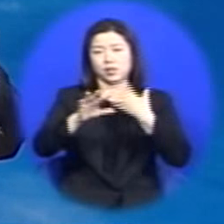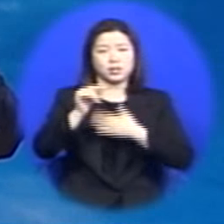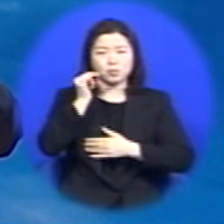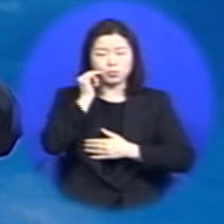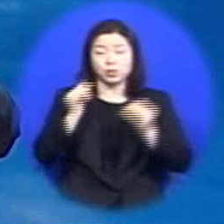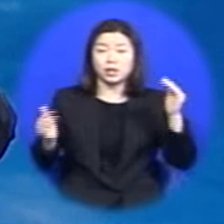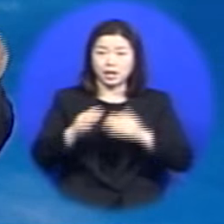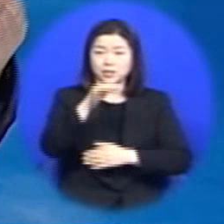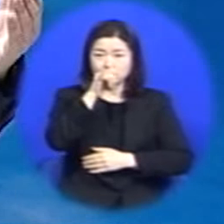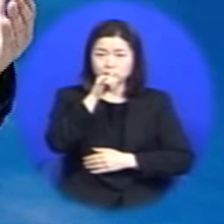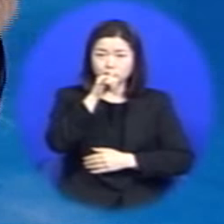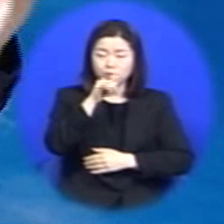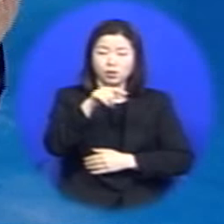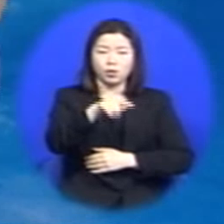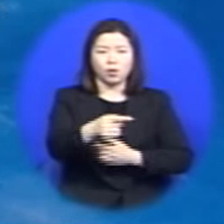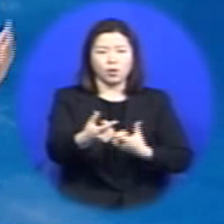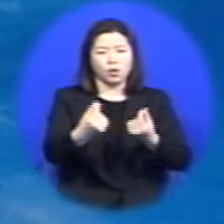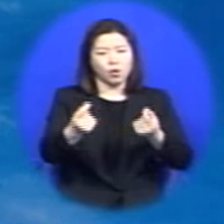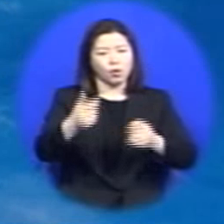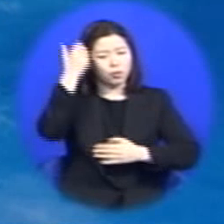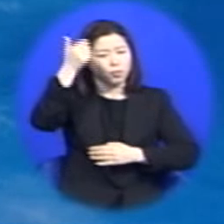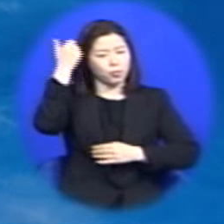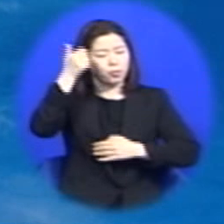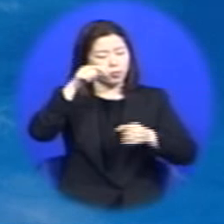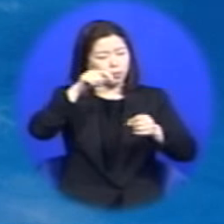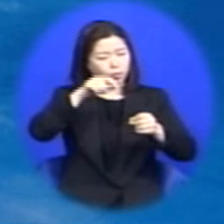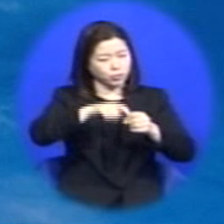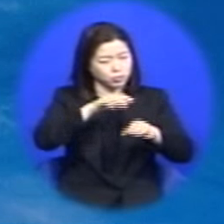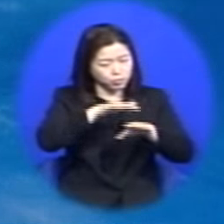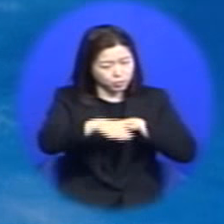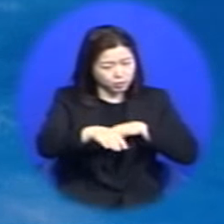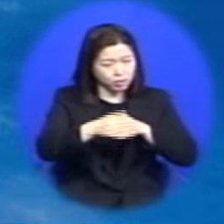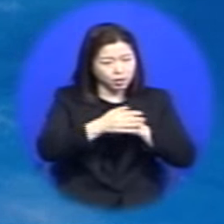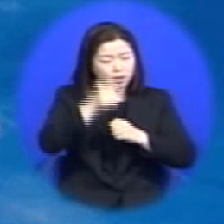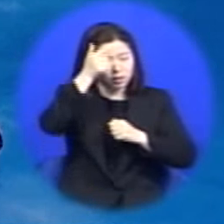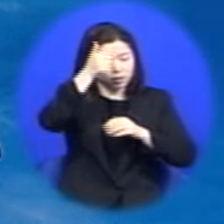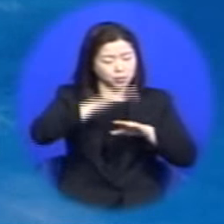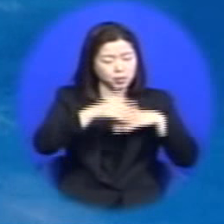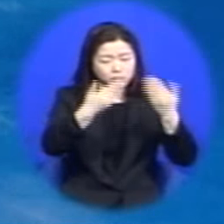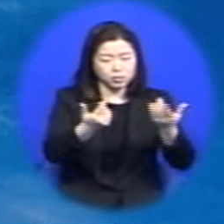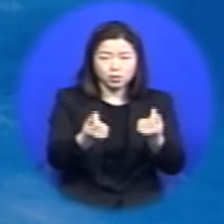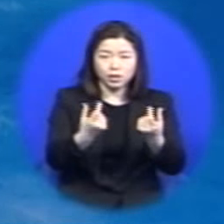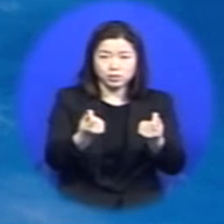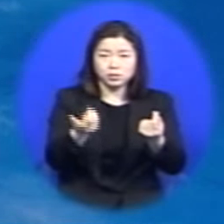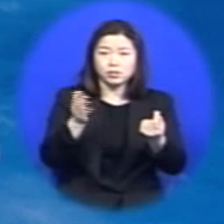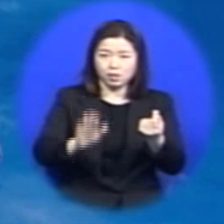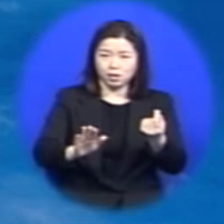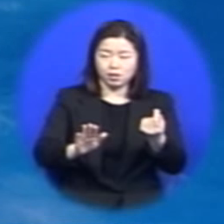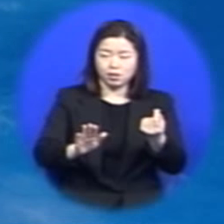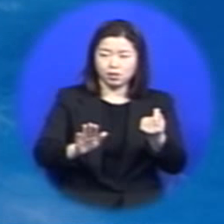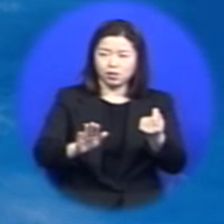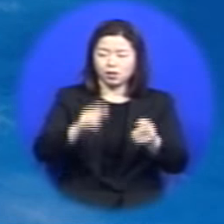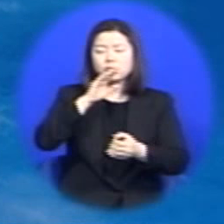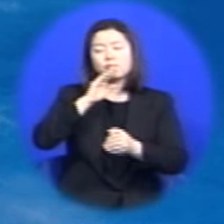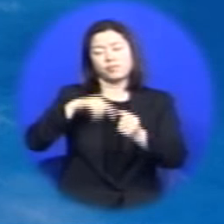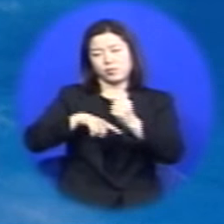그렇게 영적인 예배를 드리는 것 같은데 진리로 예배를 드리고 있지 않는